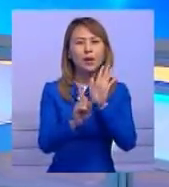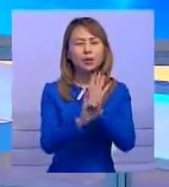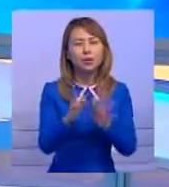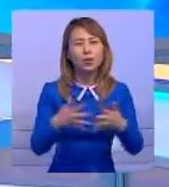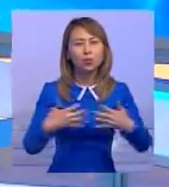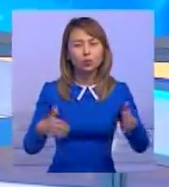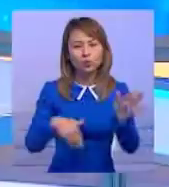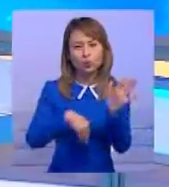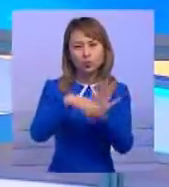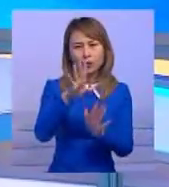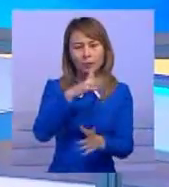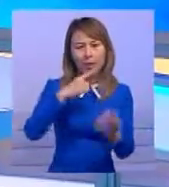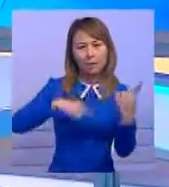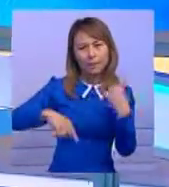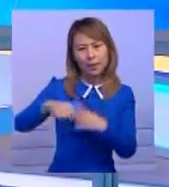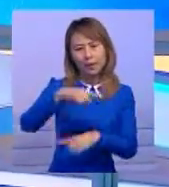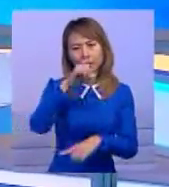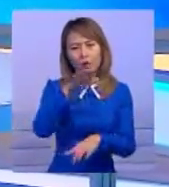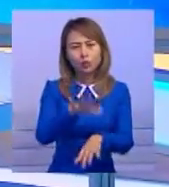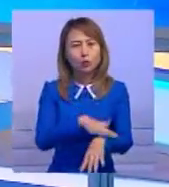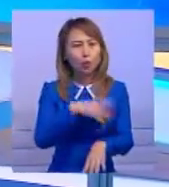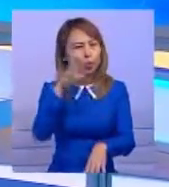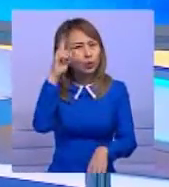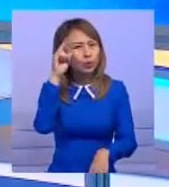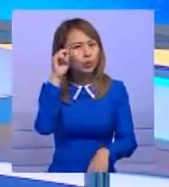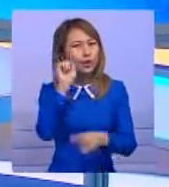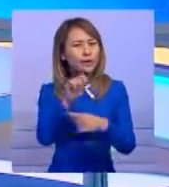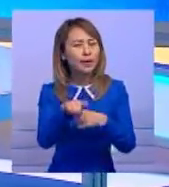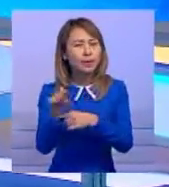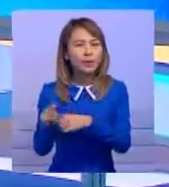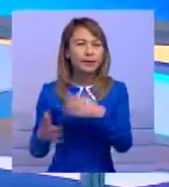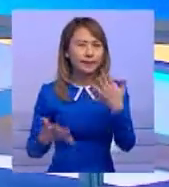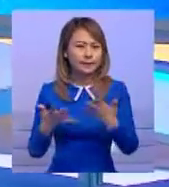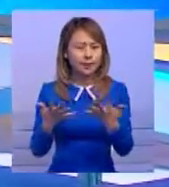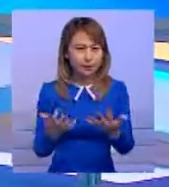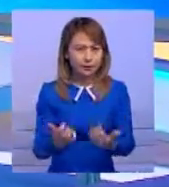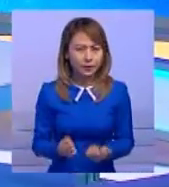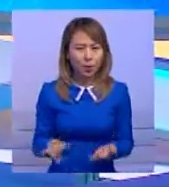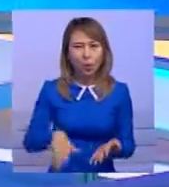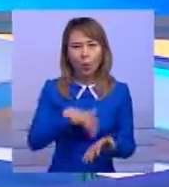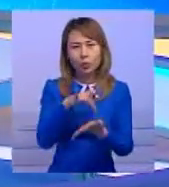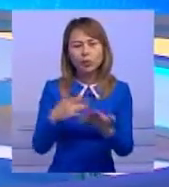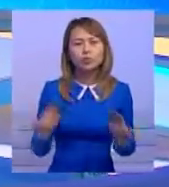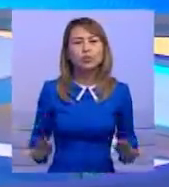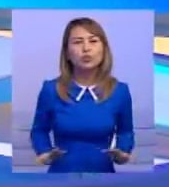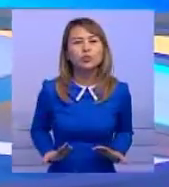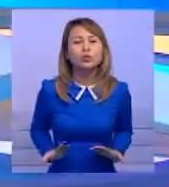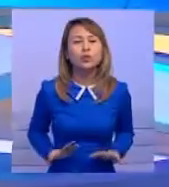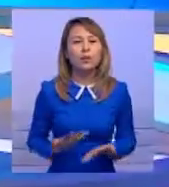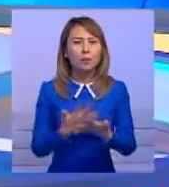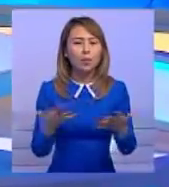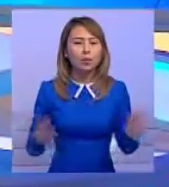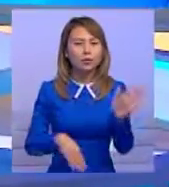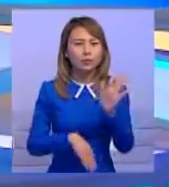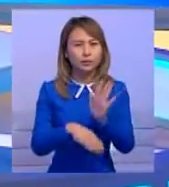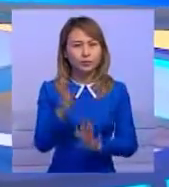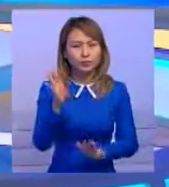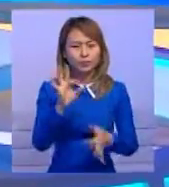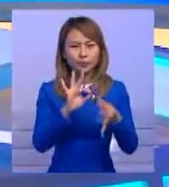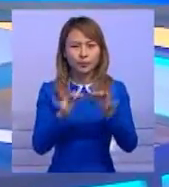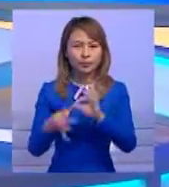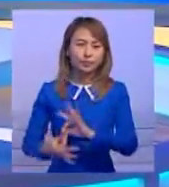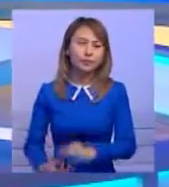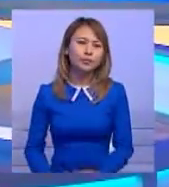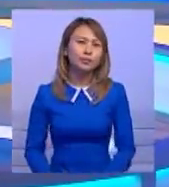бере бастады. Бизнесмендер ұзақ мерзімді тапсырыстар алса, қала тұрғындары қызмет түрлерін қол жетімді бағада пайдалануға